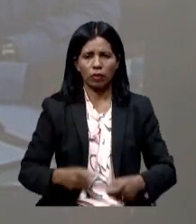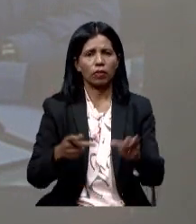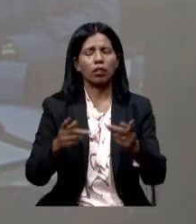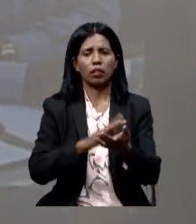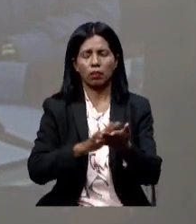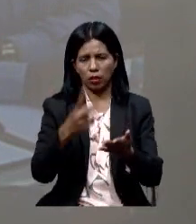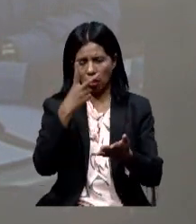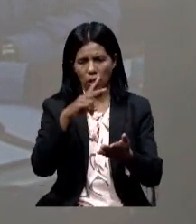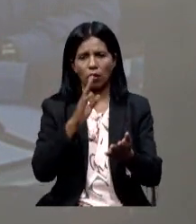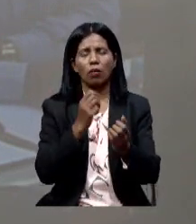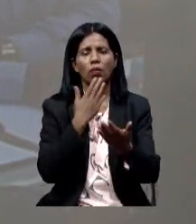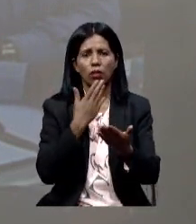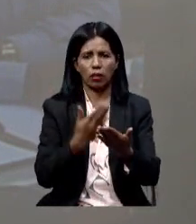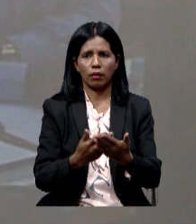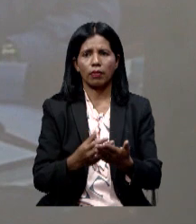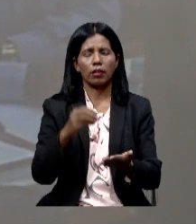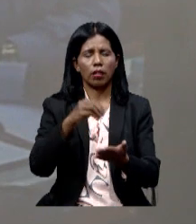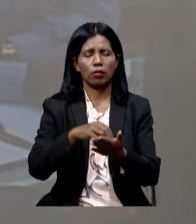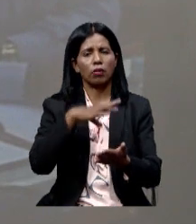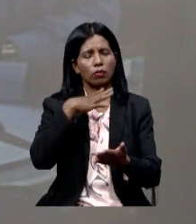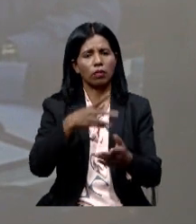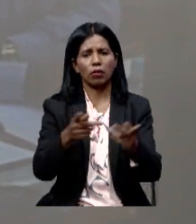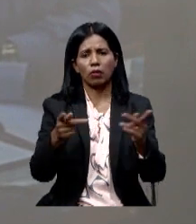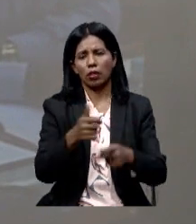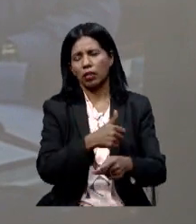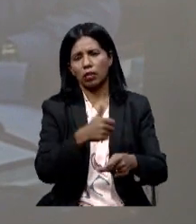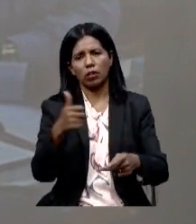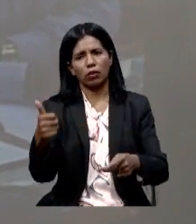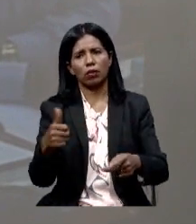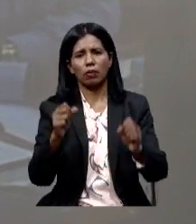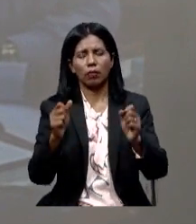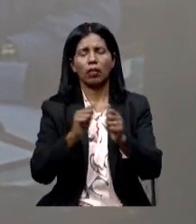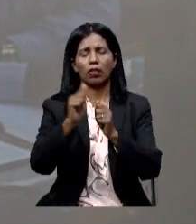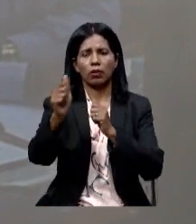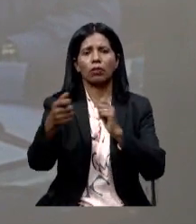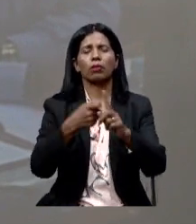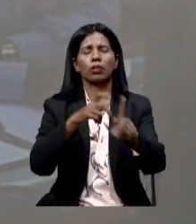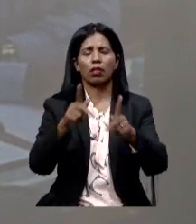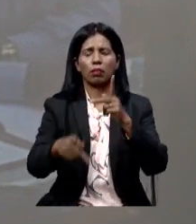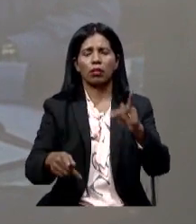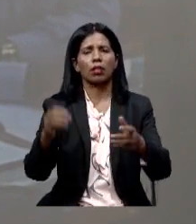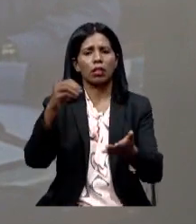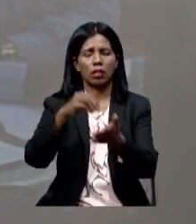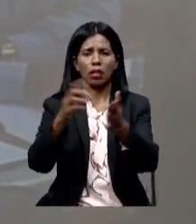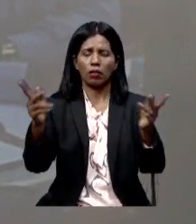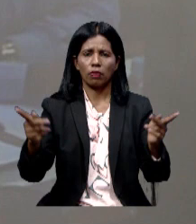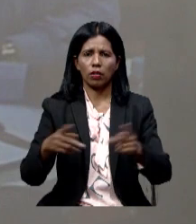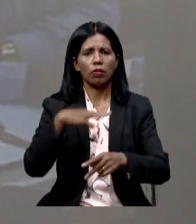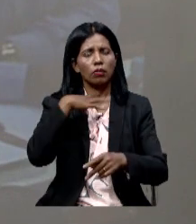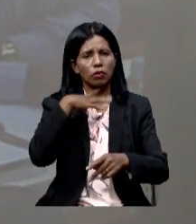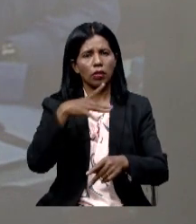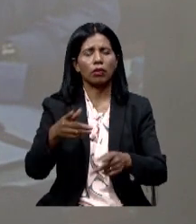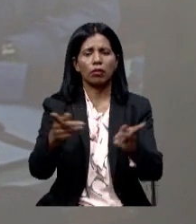dia kidane. Kalau kata lisu ne, bafatin dia kita ne, we makanya sam beli doku si tani komendari, duke wa tau fali lisu ne tau he